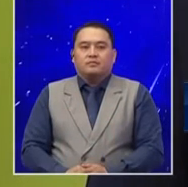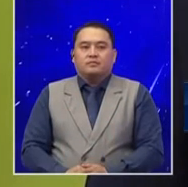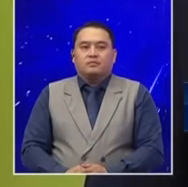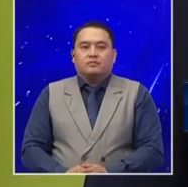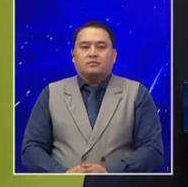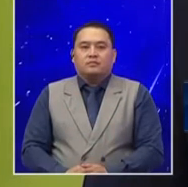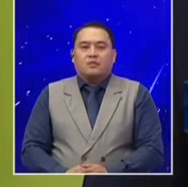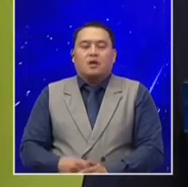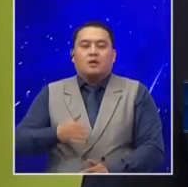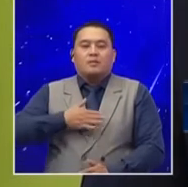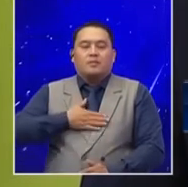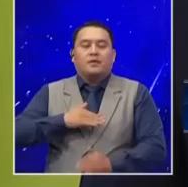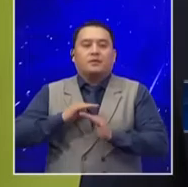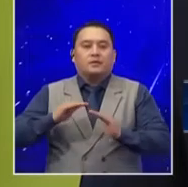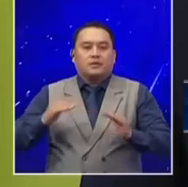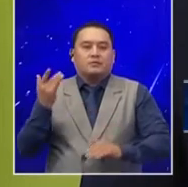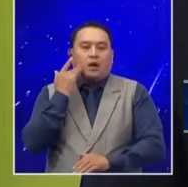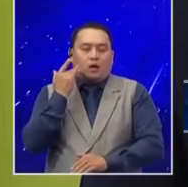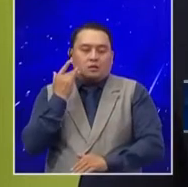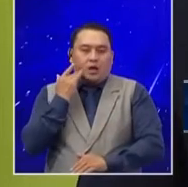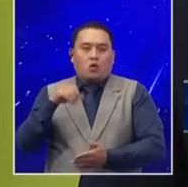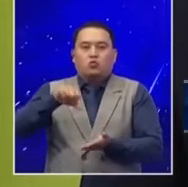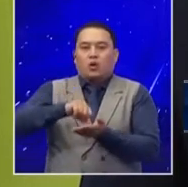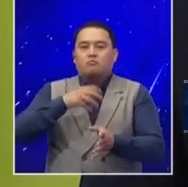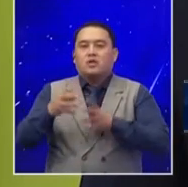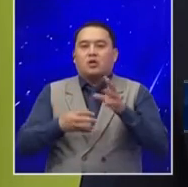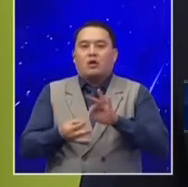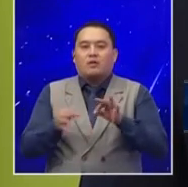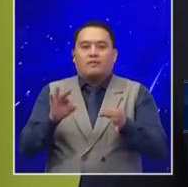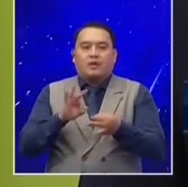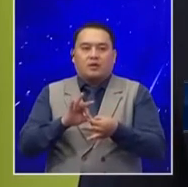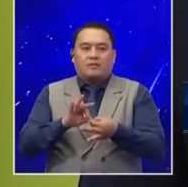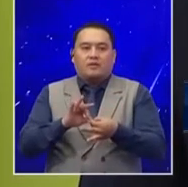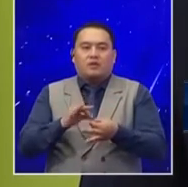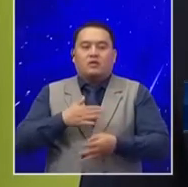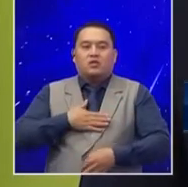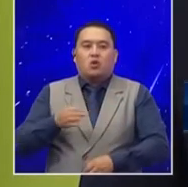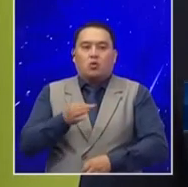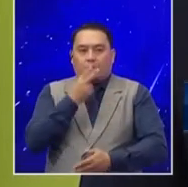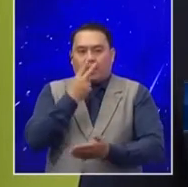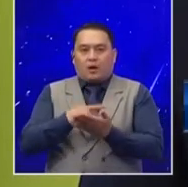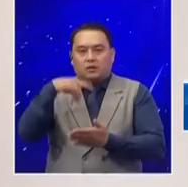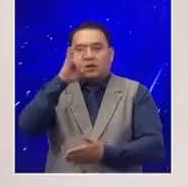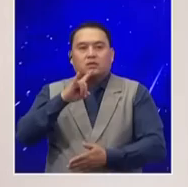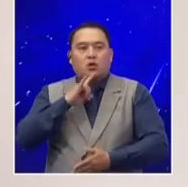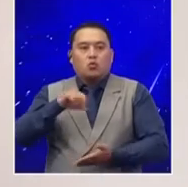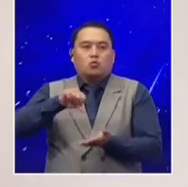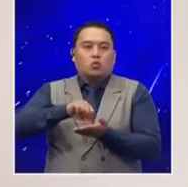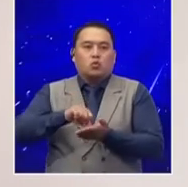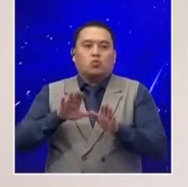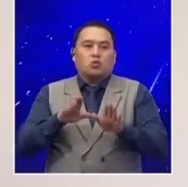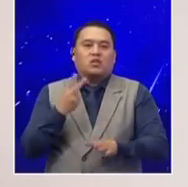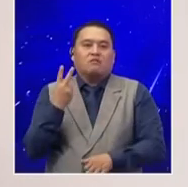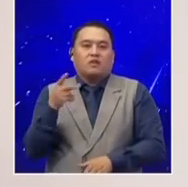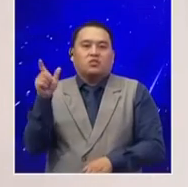Садыханов Абен, ученик 11 класса. На данный момент участвует в международной олимпиаде Тюймаада от нашей области. По Казахстану в этой олимпиаде участвуют двое